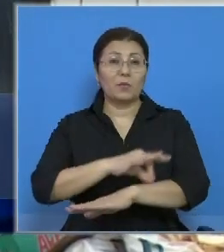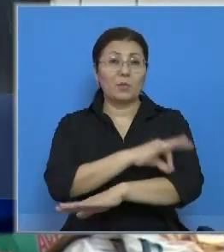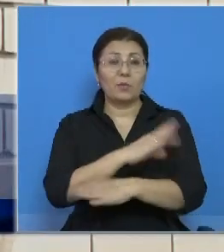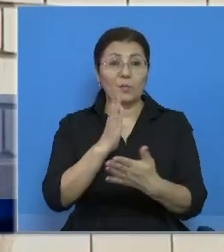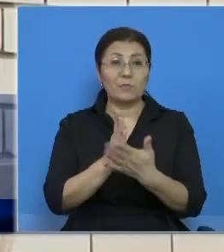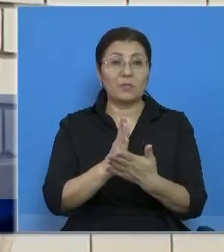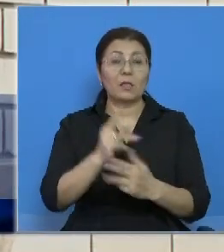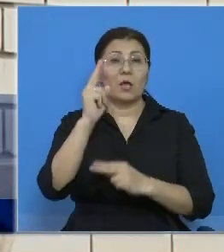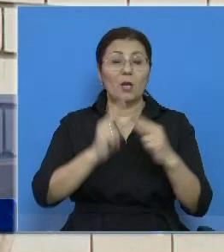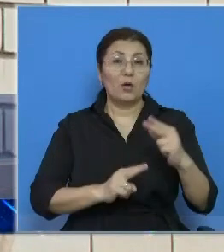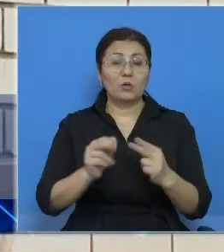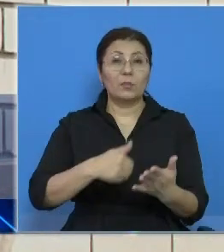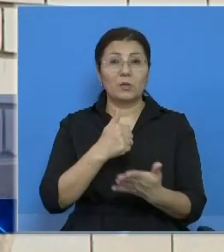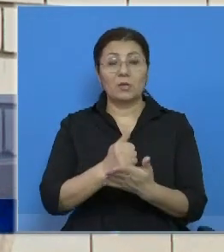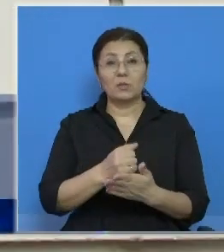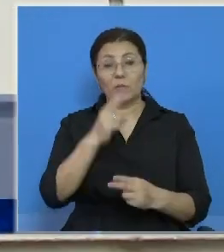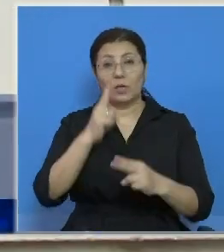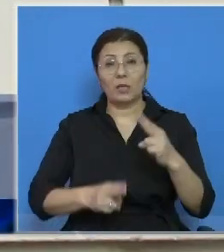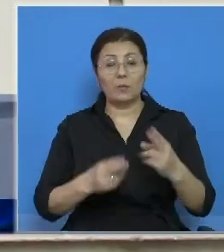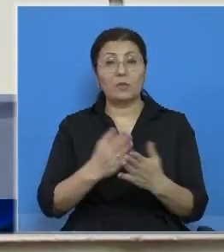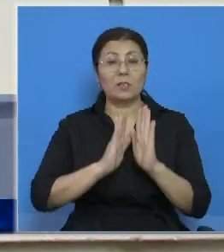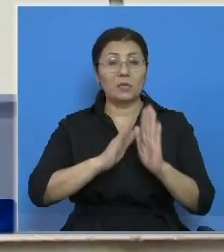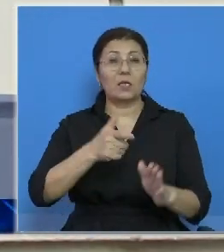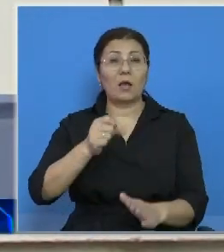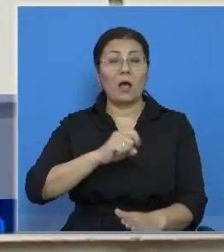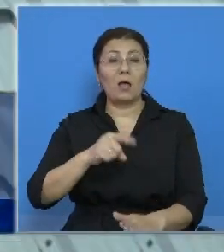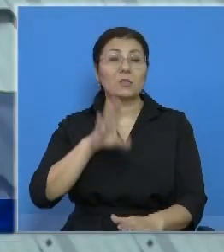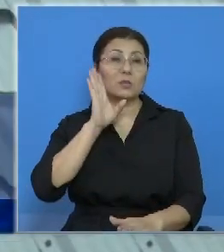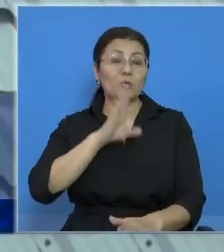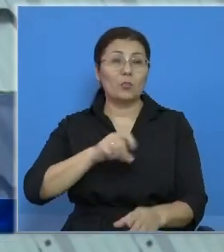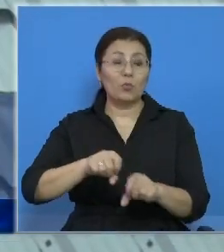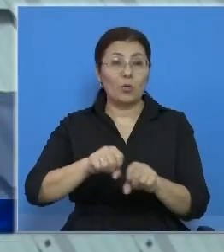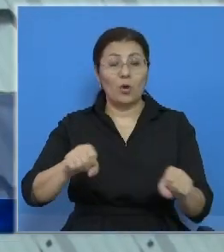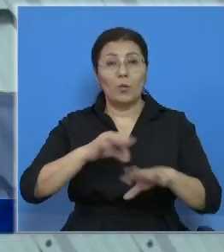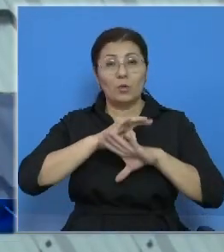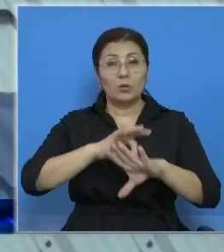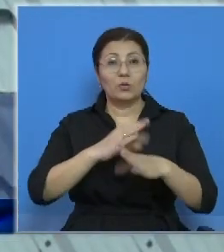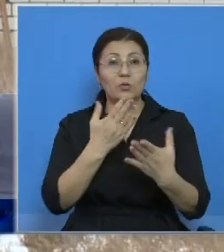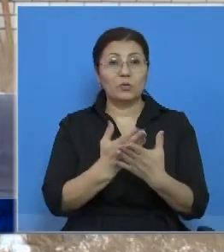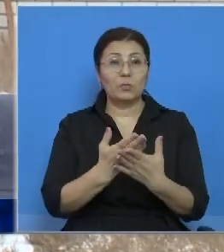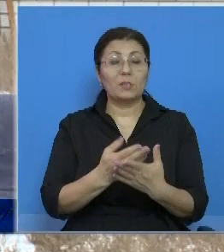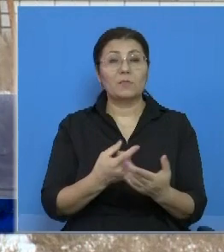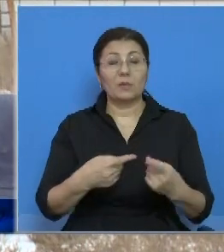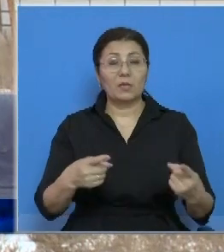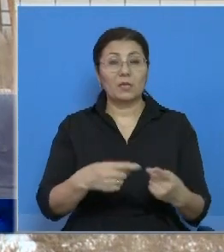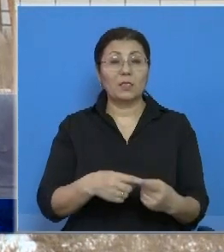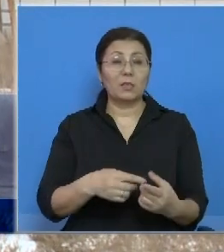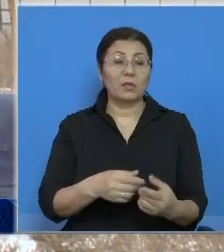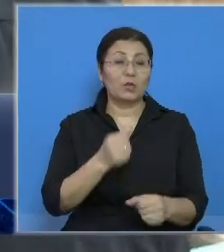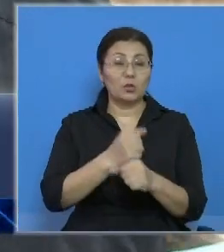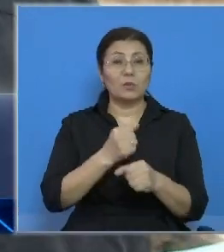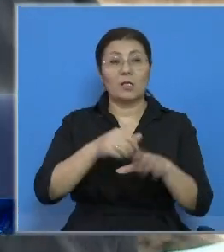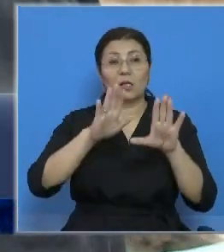Қазіргі кезде құрылыстың негізгі бөлігі аяқталған. Тек газ, су құбырын жүргізу, кәріз жүйесі мен шатырының жаншағын бекіту жұмысы